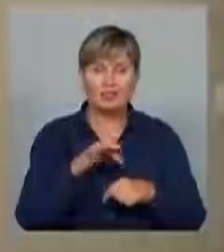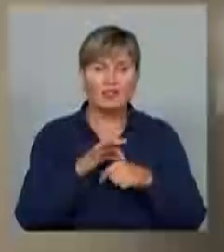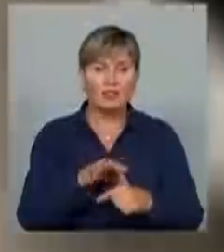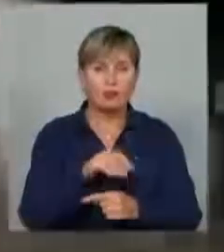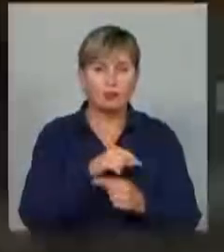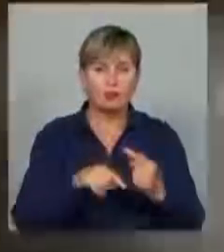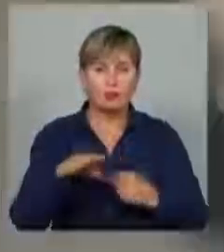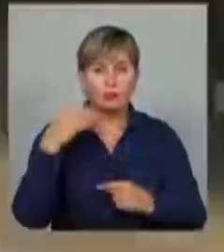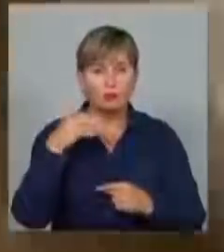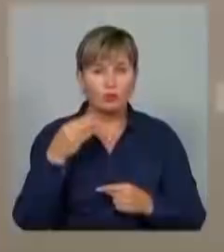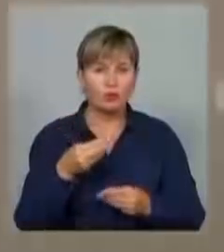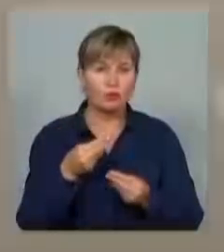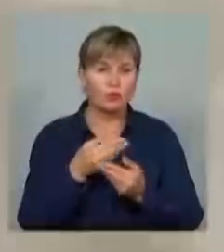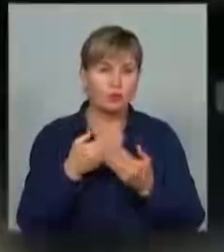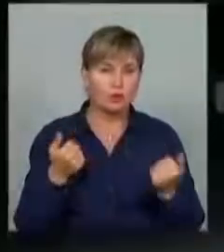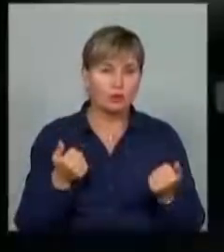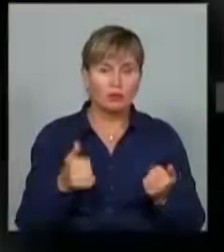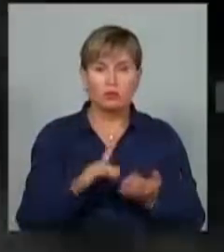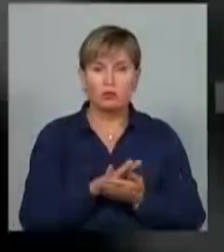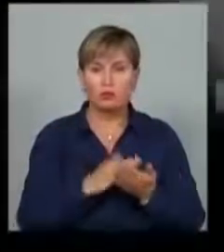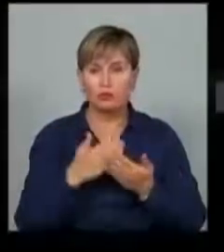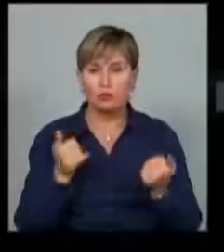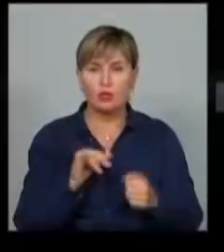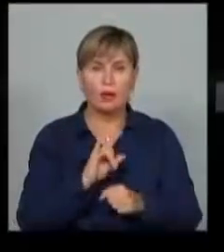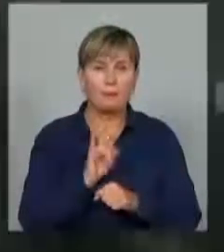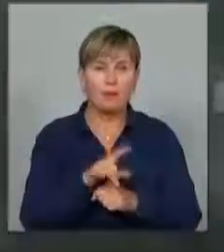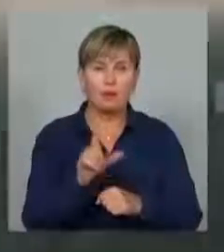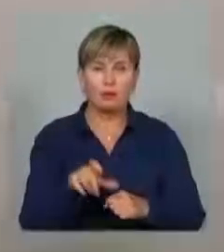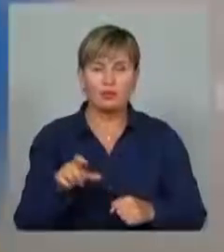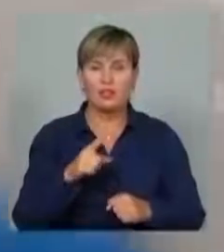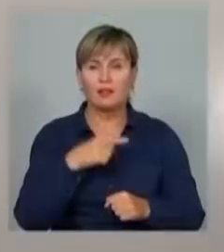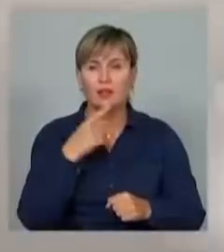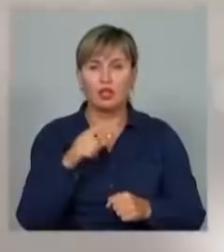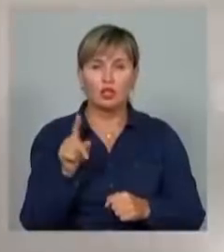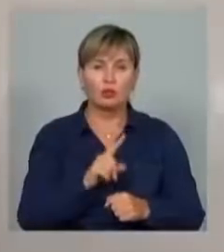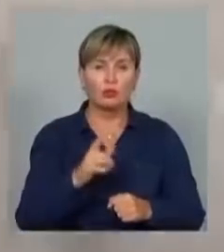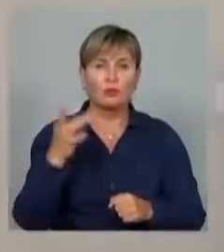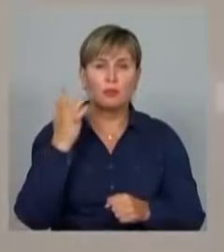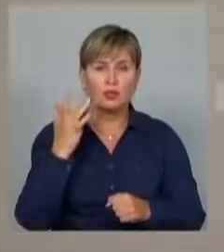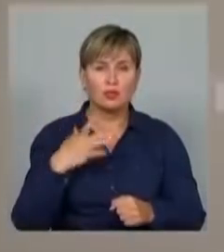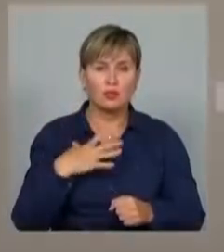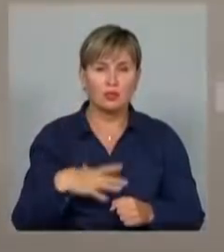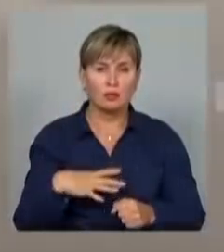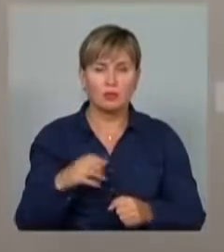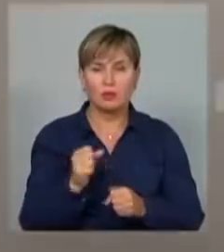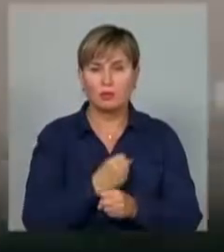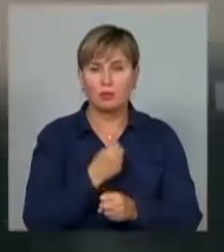Но в итоге ни денег, ни курсов. К тому же обманутые граждане утверждают, что неоднократно терпели